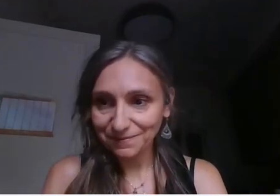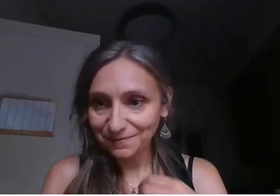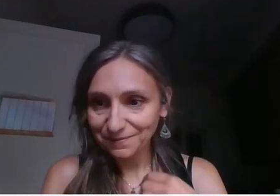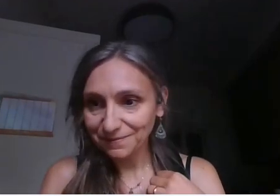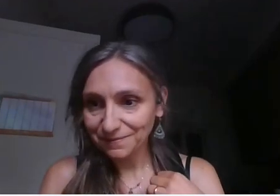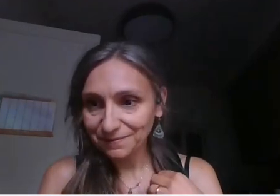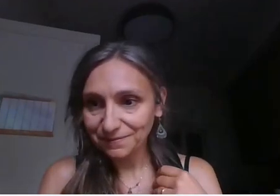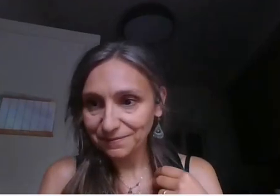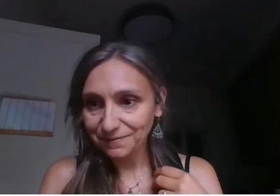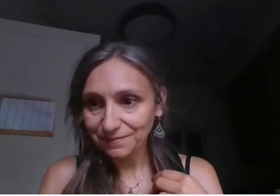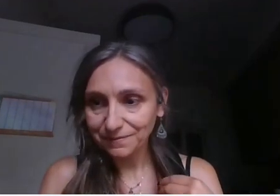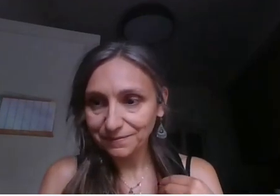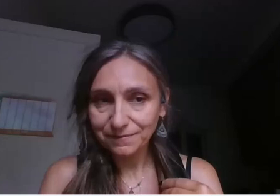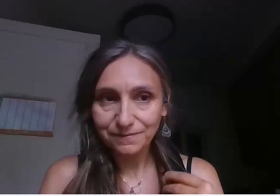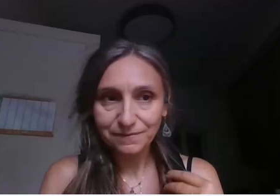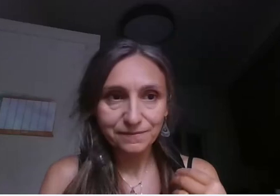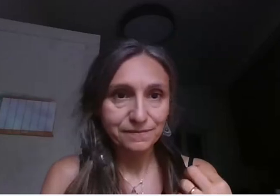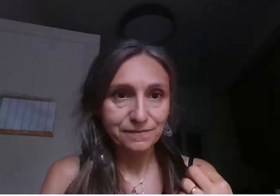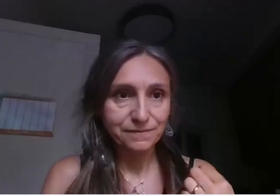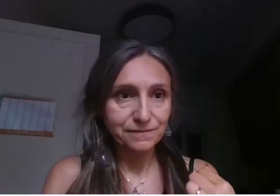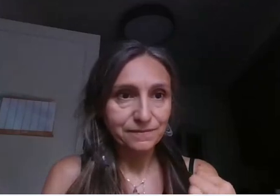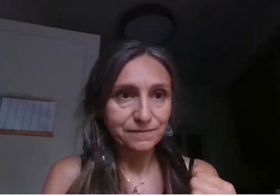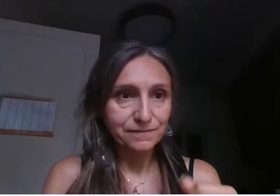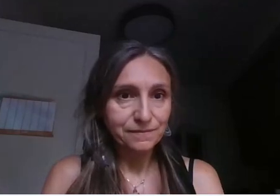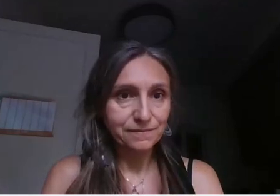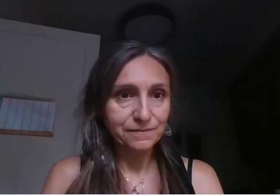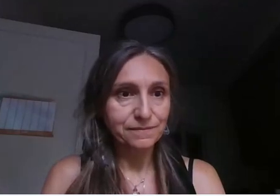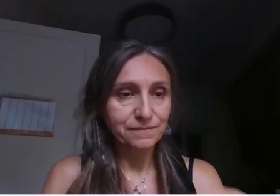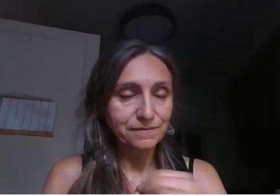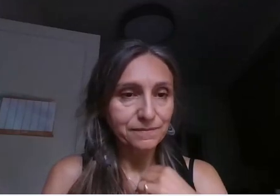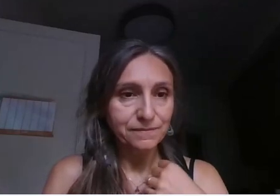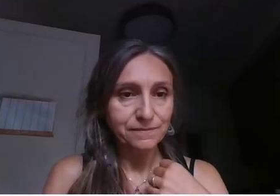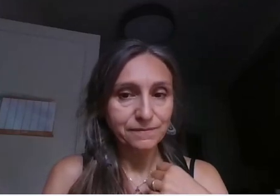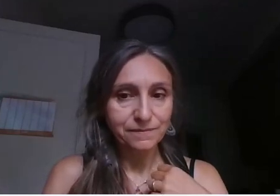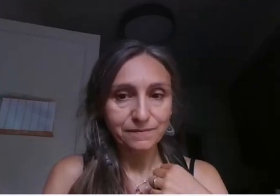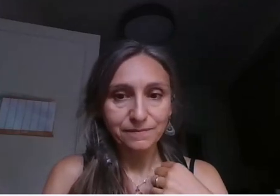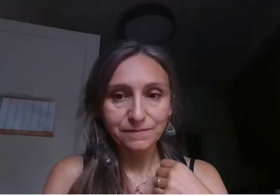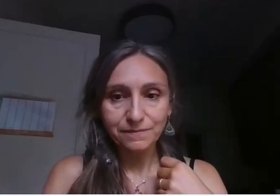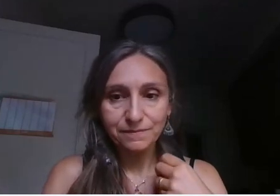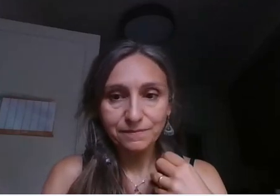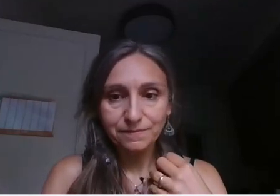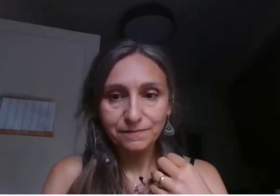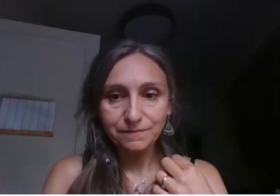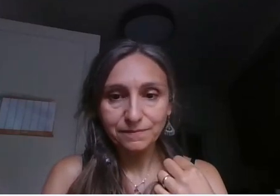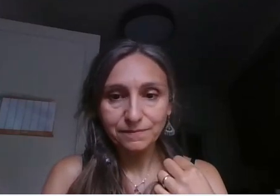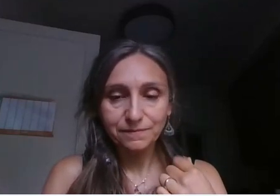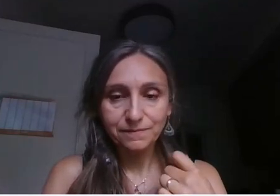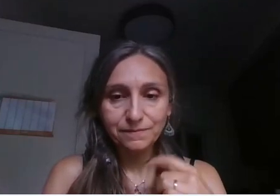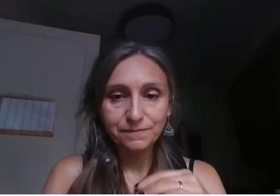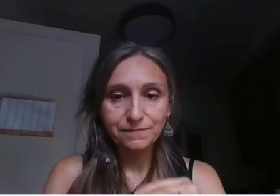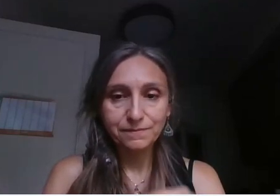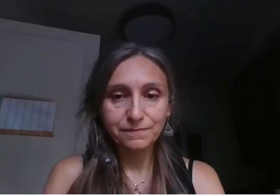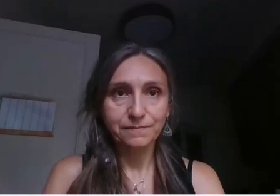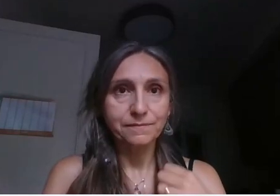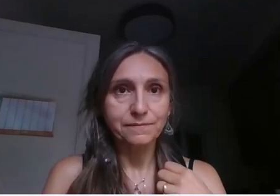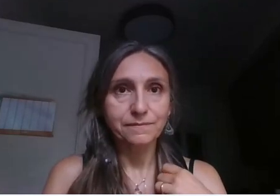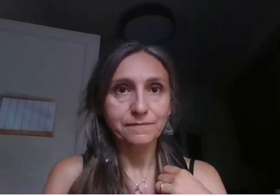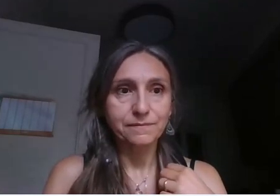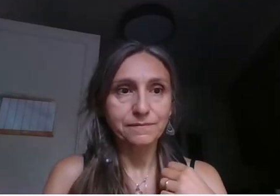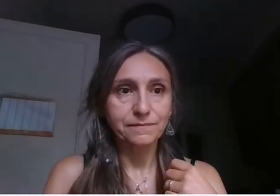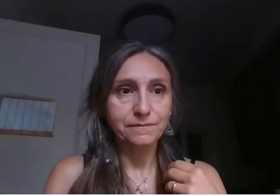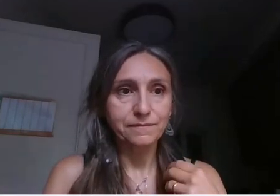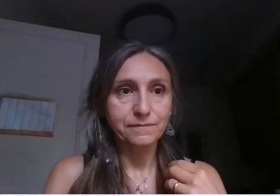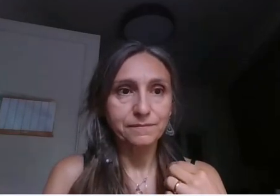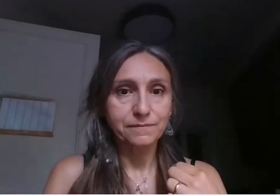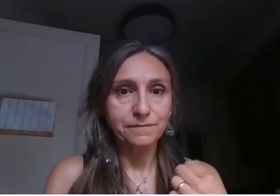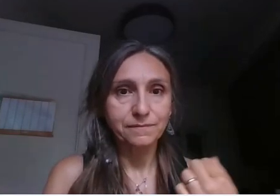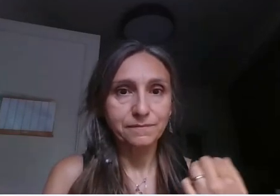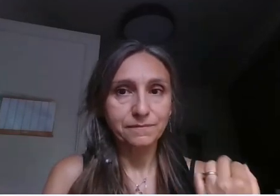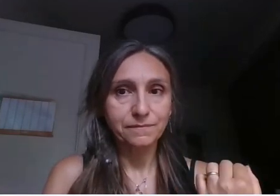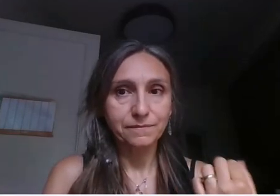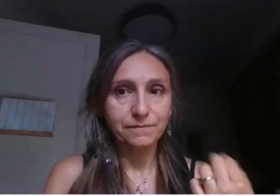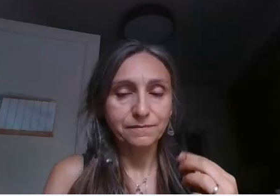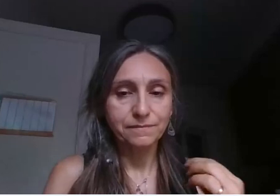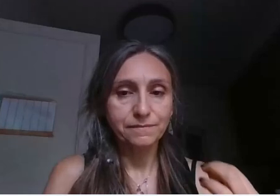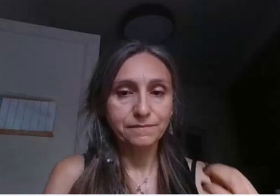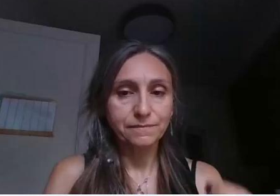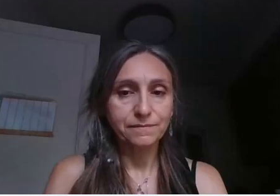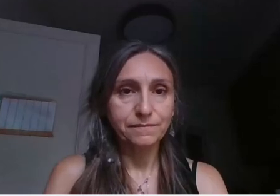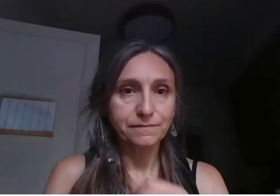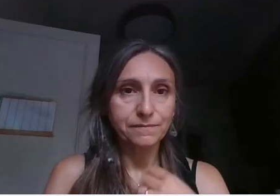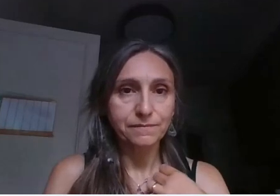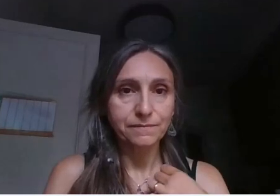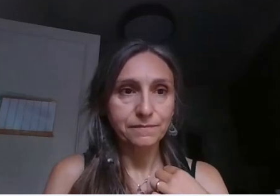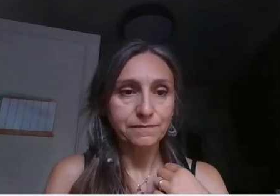Allora, condivido la presentazione. Aspettate che ho sbagliato, ovviamente.